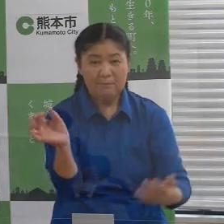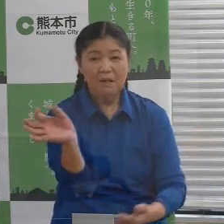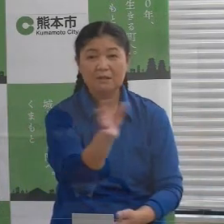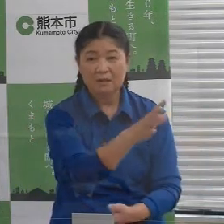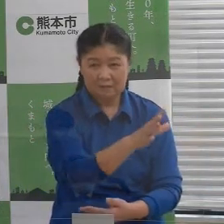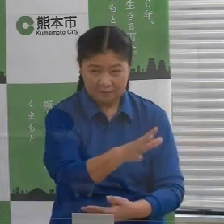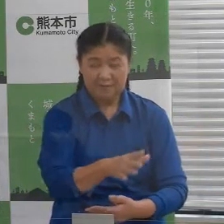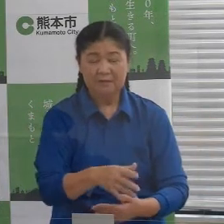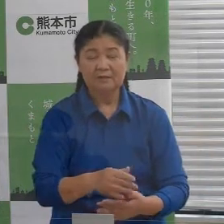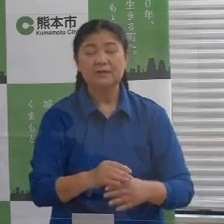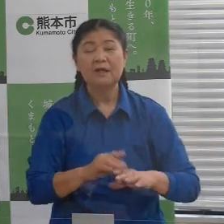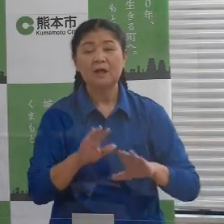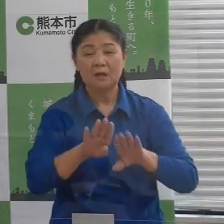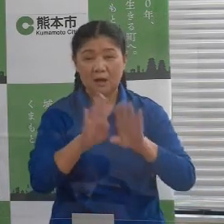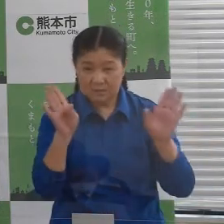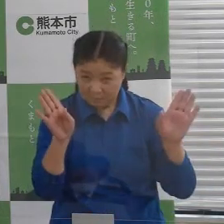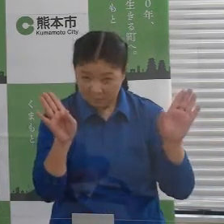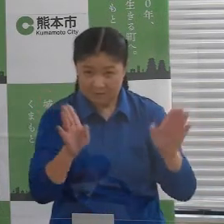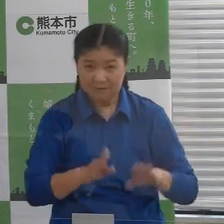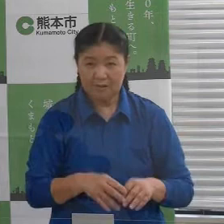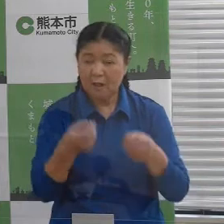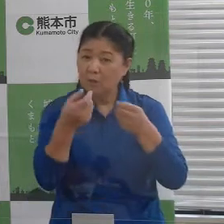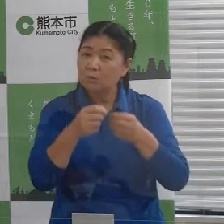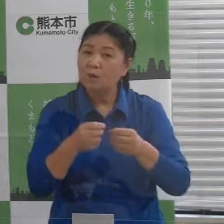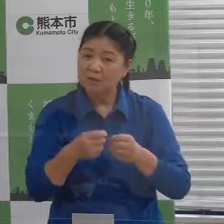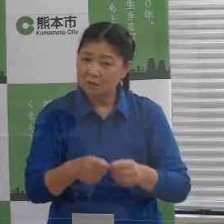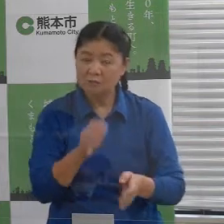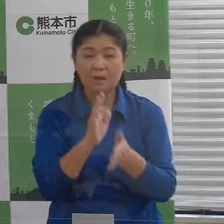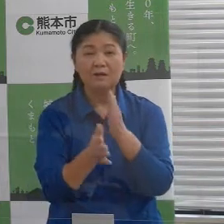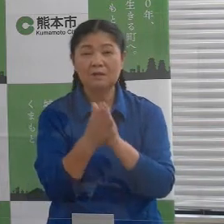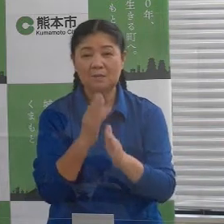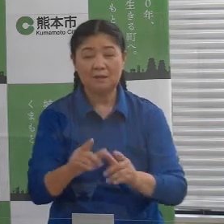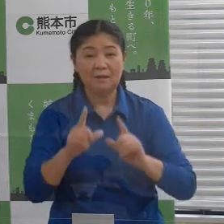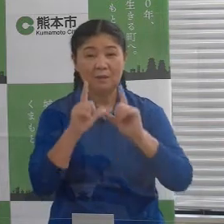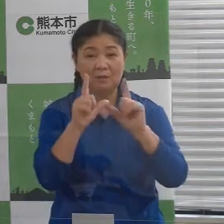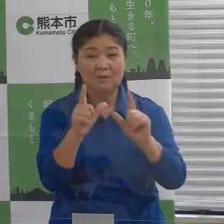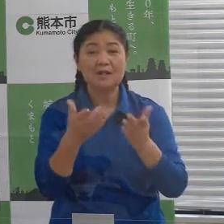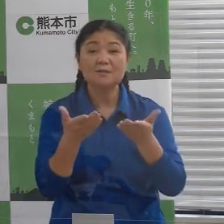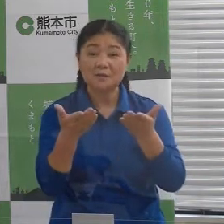たします。詳細については改めてお知らせをいたし